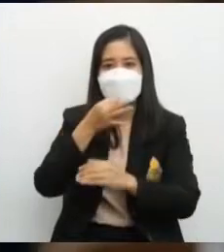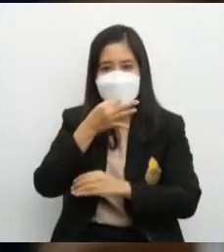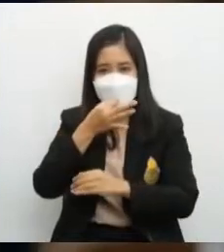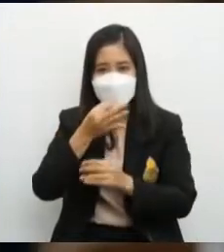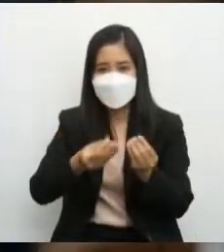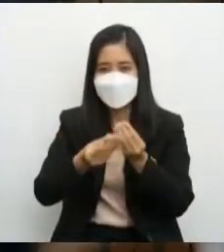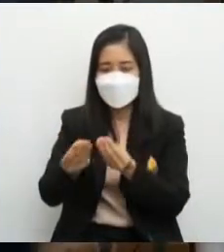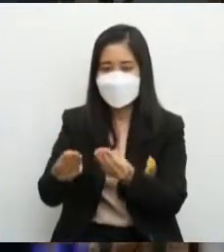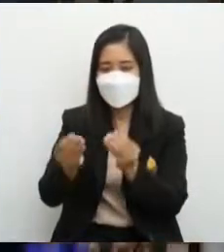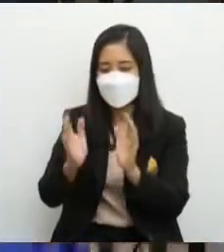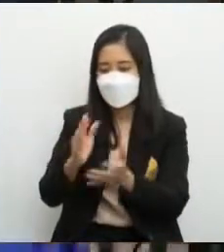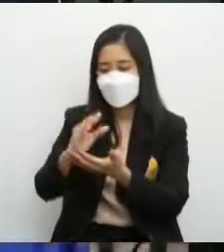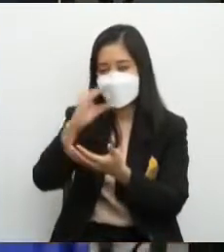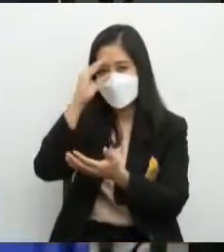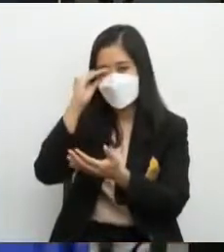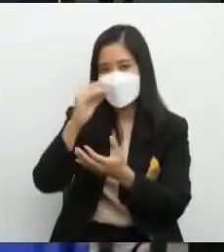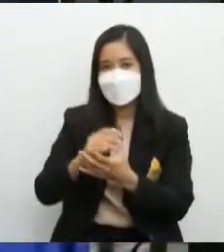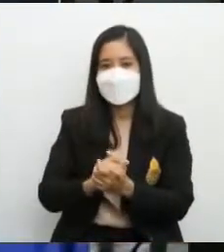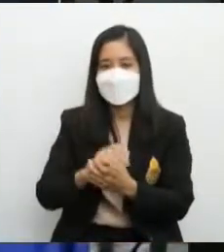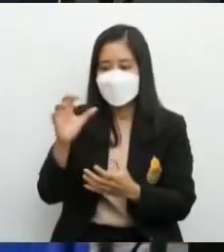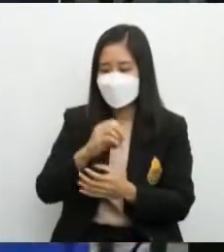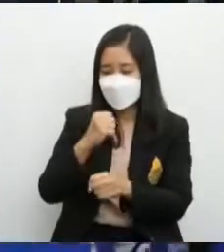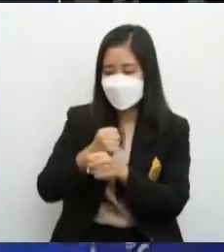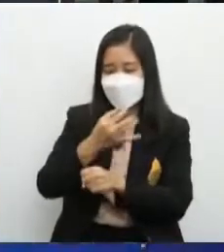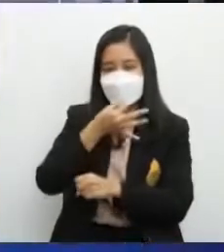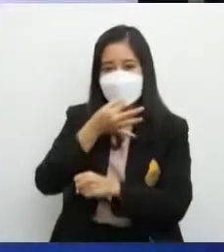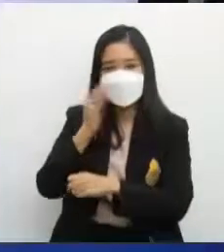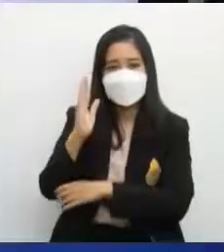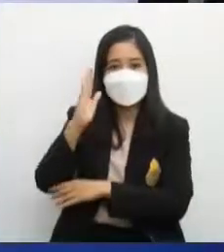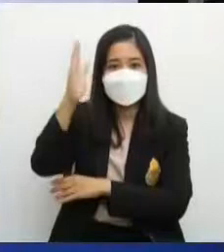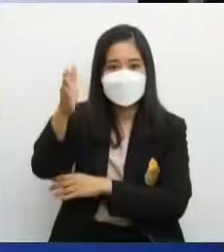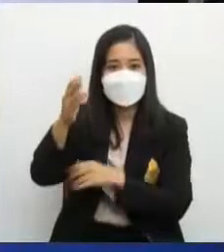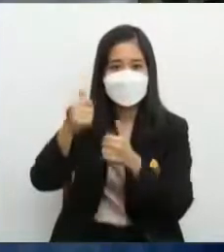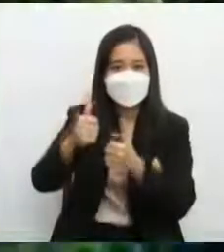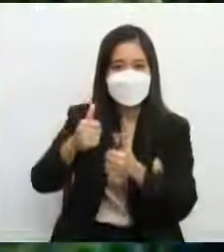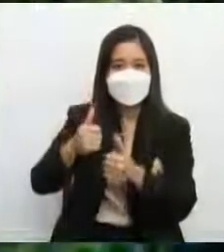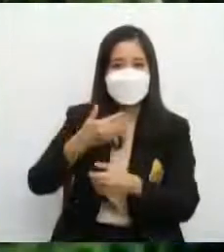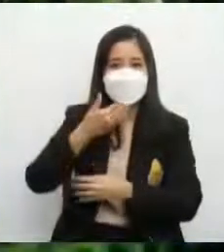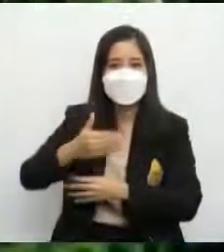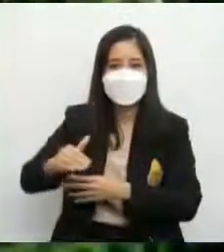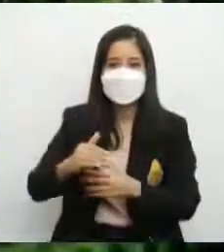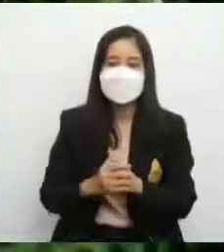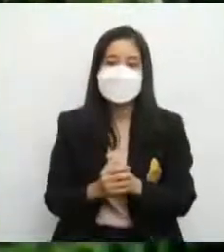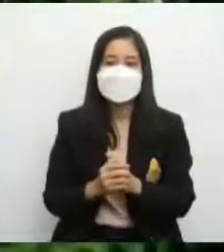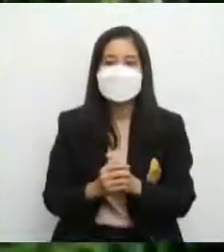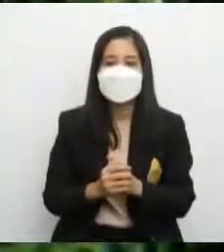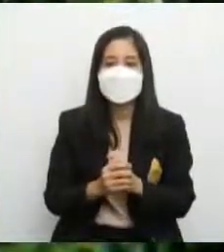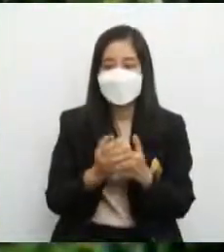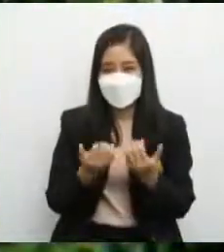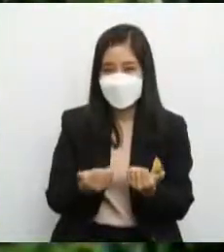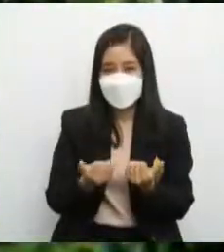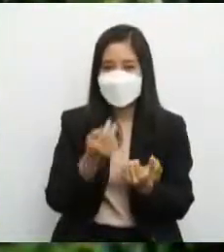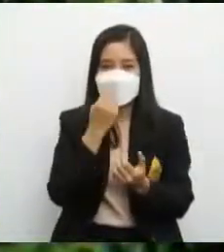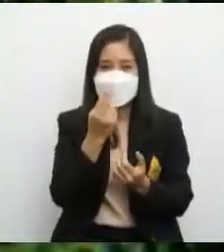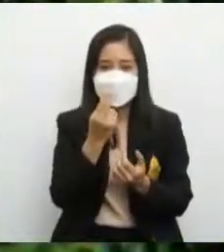พให้แก่นักเรียนเพื่อนำไปประกอบอาชีพในอนาคตได้อย่างยั่งยืน ครับและนี่ก็เป็นการ